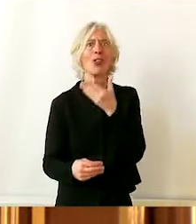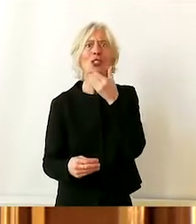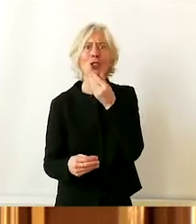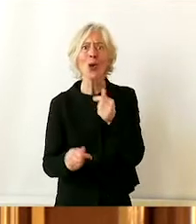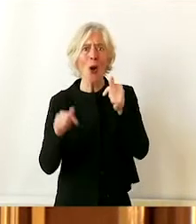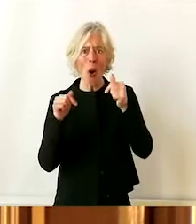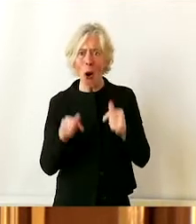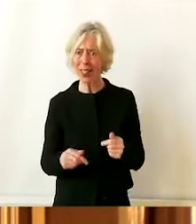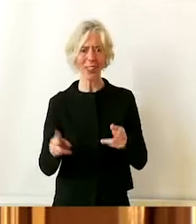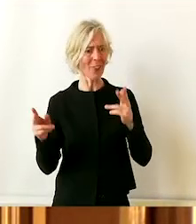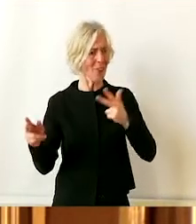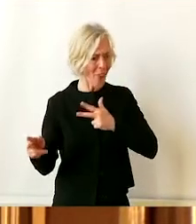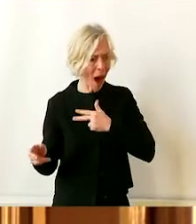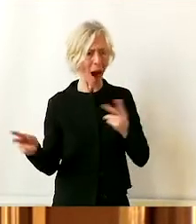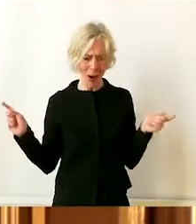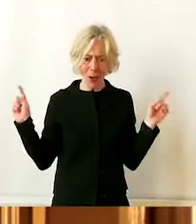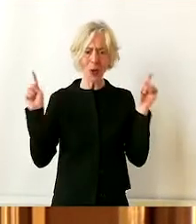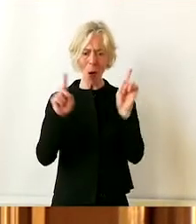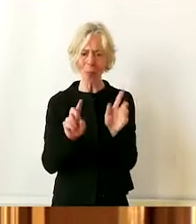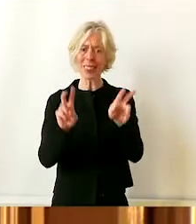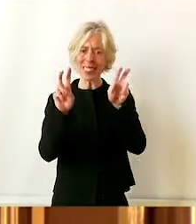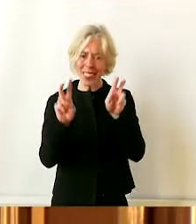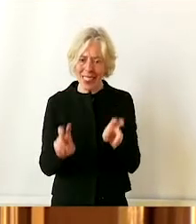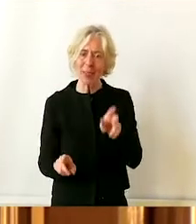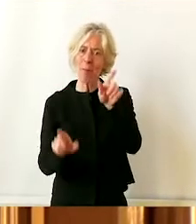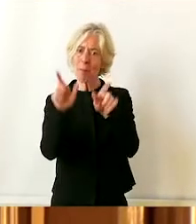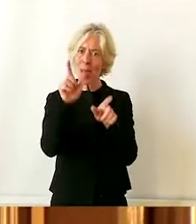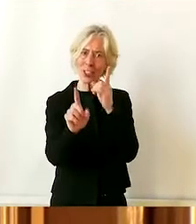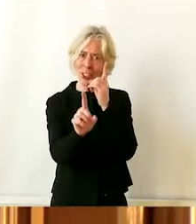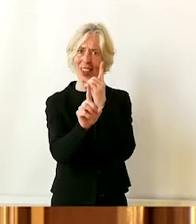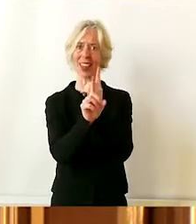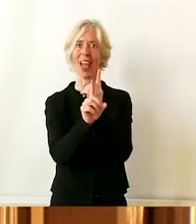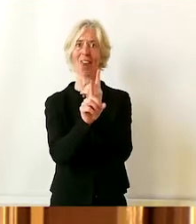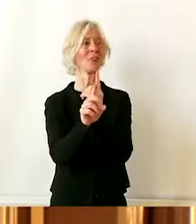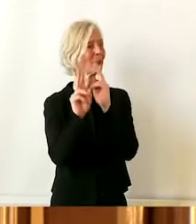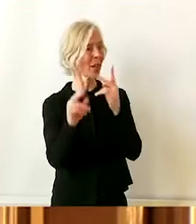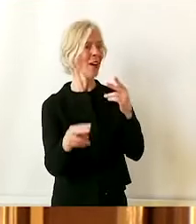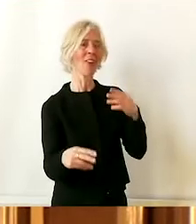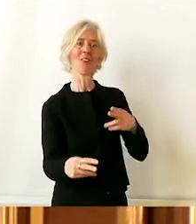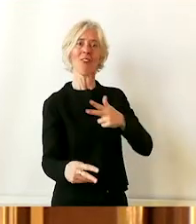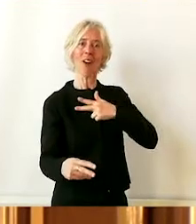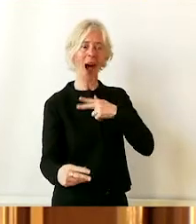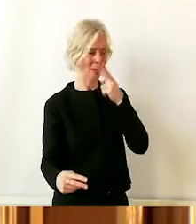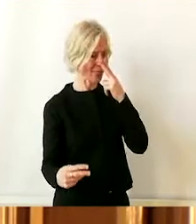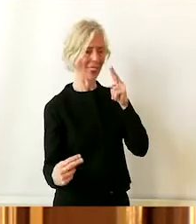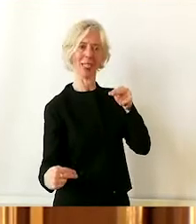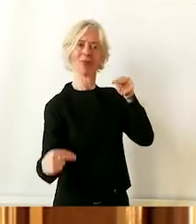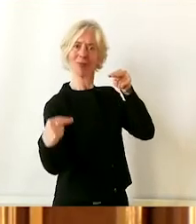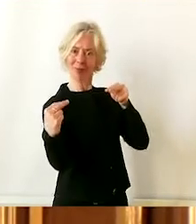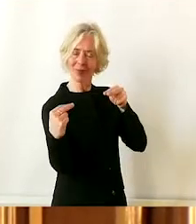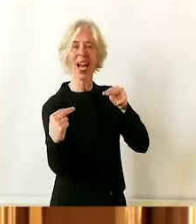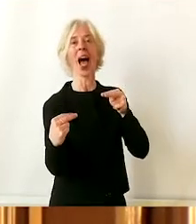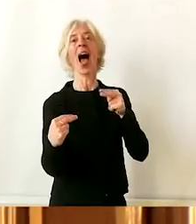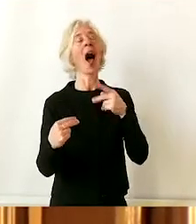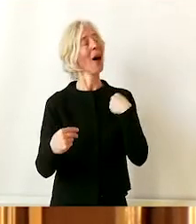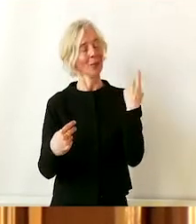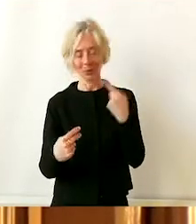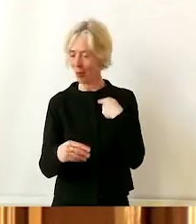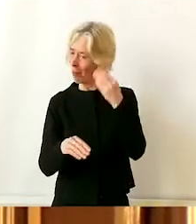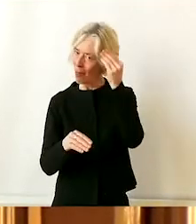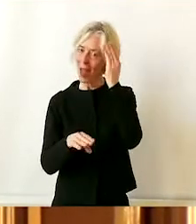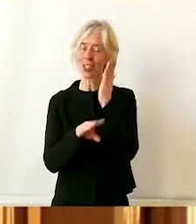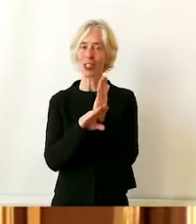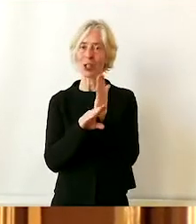zum Anfassen, zum Treffen gibt. Ich glaube, das geht uns allen so, dass wir uns einfach freuen, wenn wir ja, die